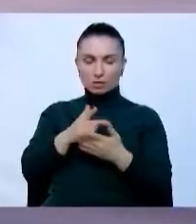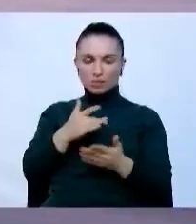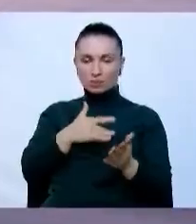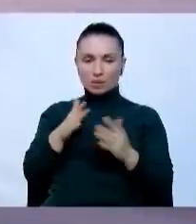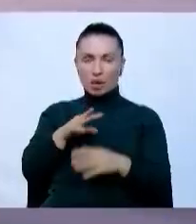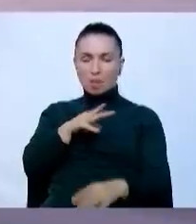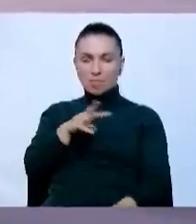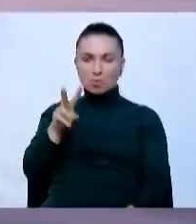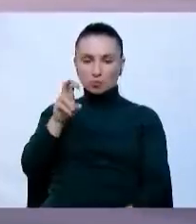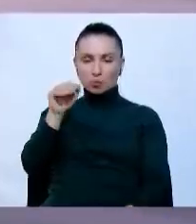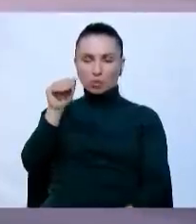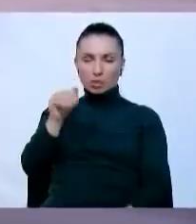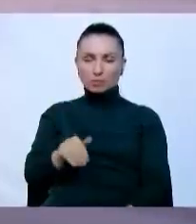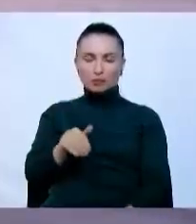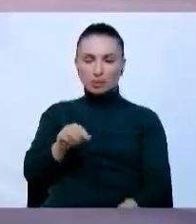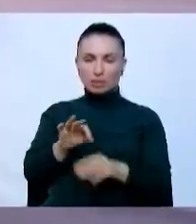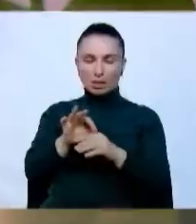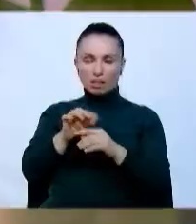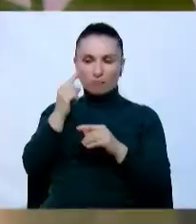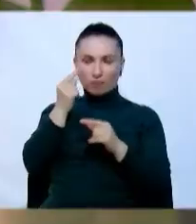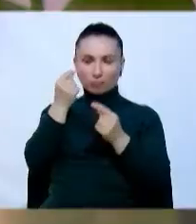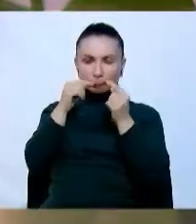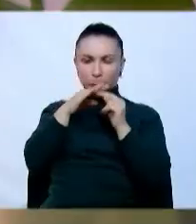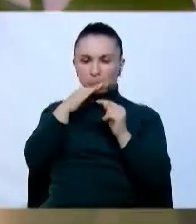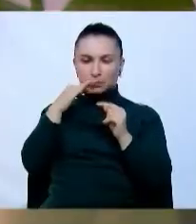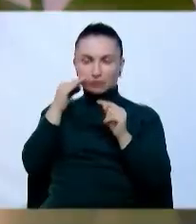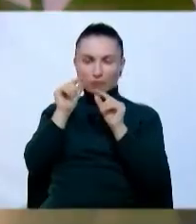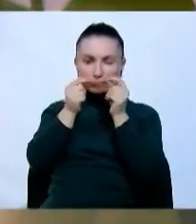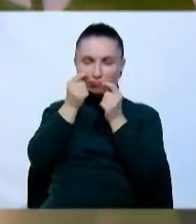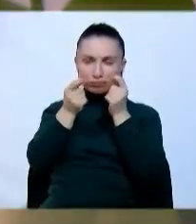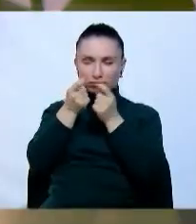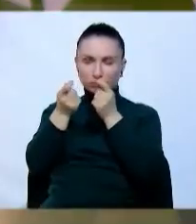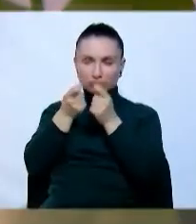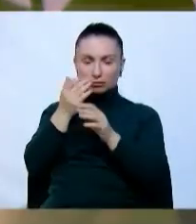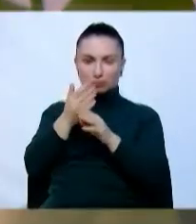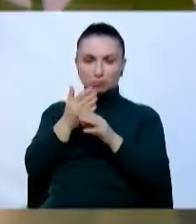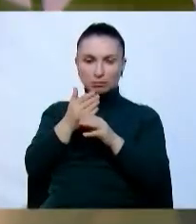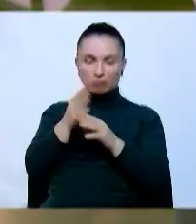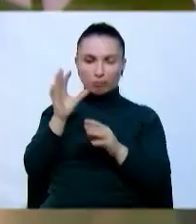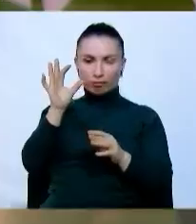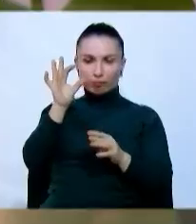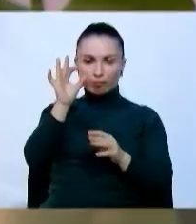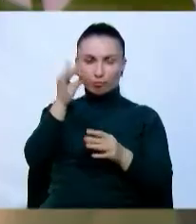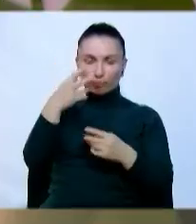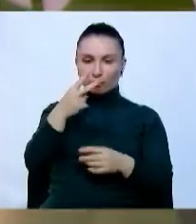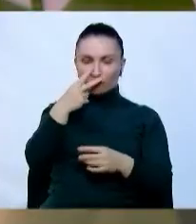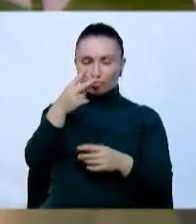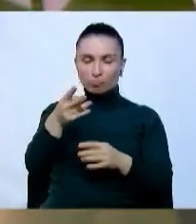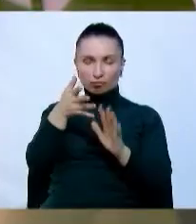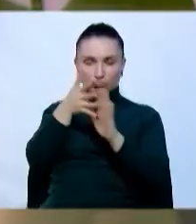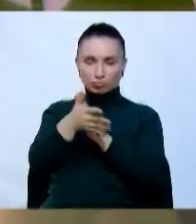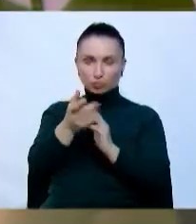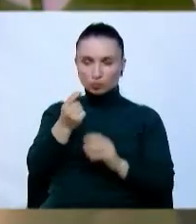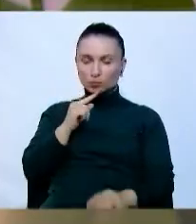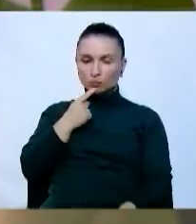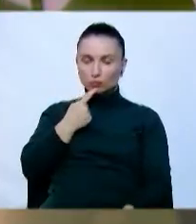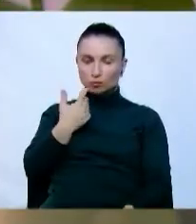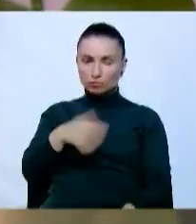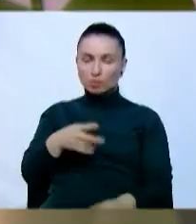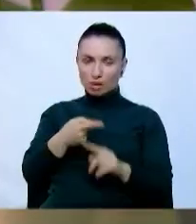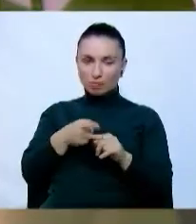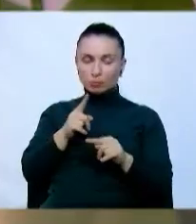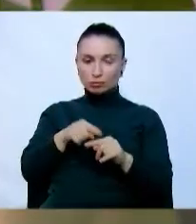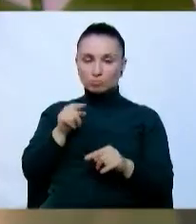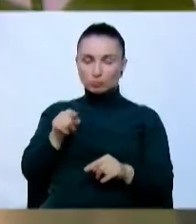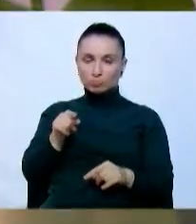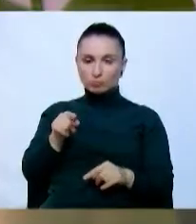დაახლოებით 1.200.000 ნევრული ბოჭკო მხედველობის ნერვში. იმდენად მცირდება, რომ მას გამტარებლობის უნარი უკვე აღარ აქვს. ამიტომაც